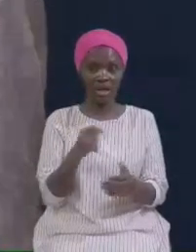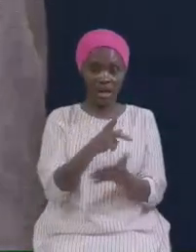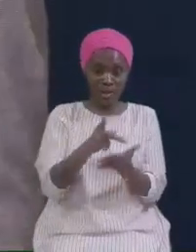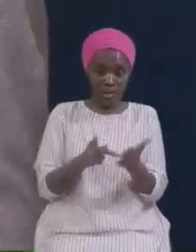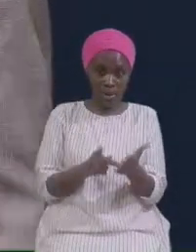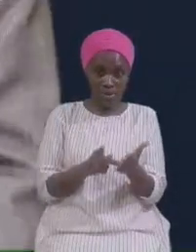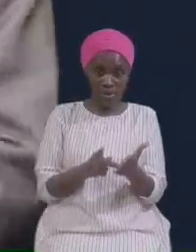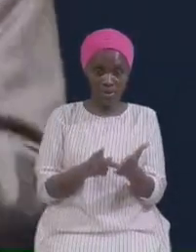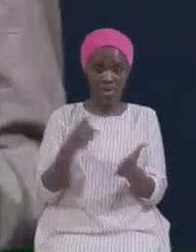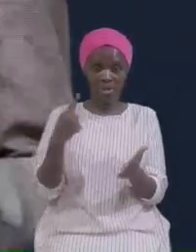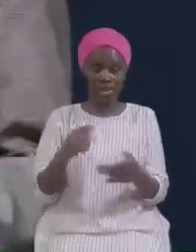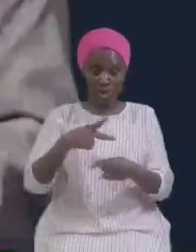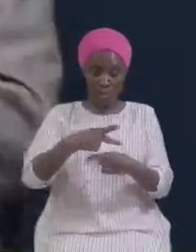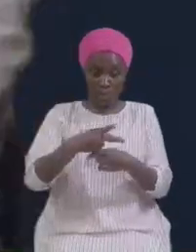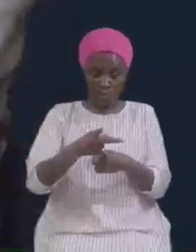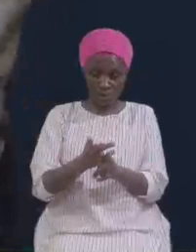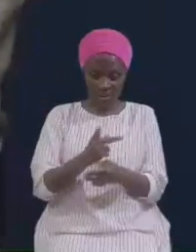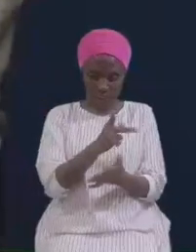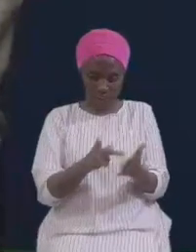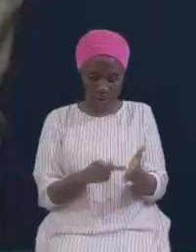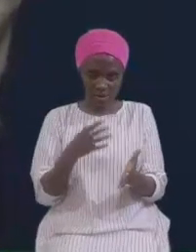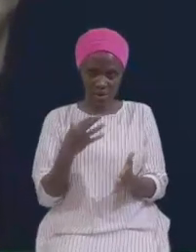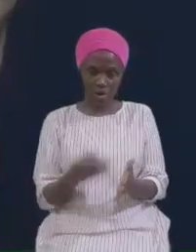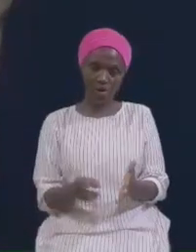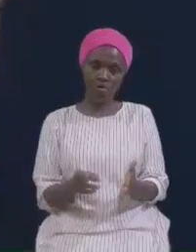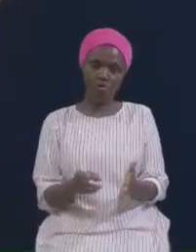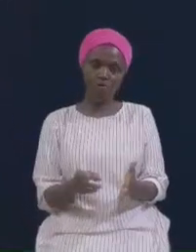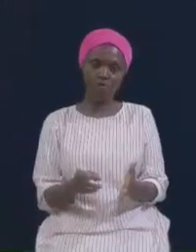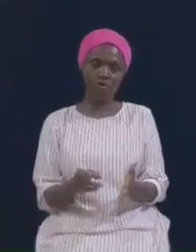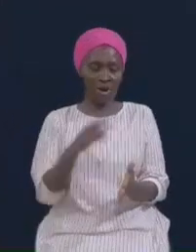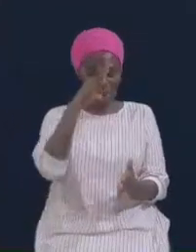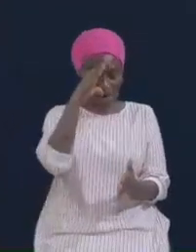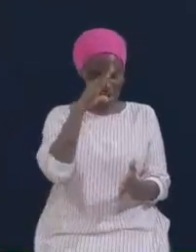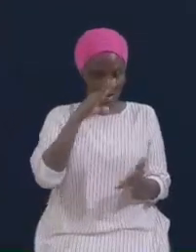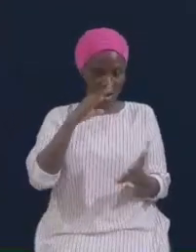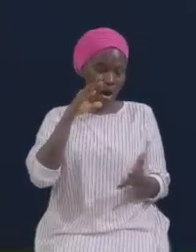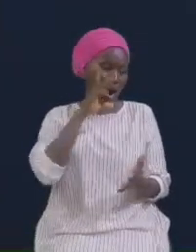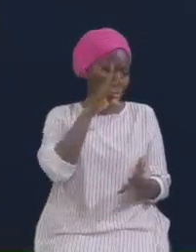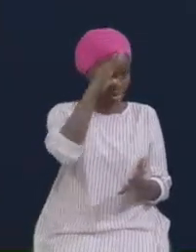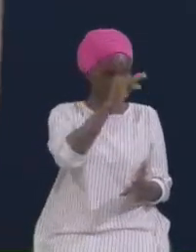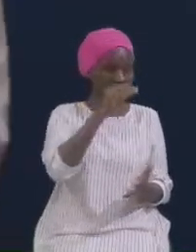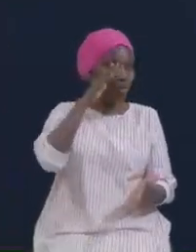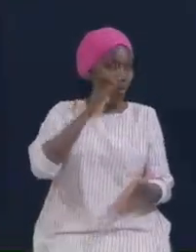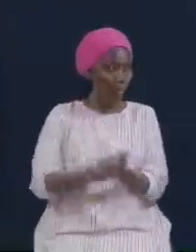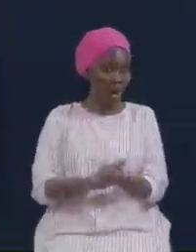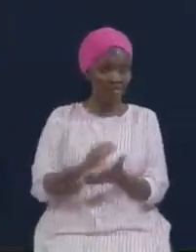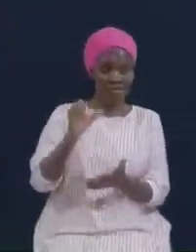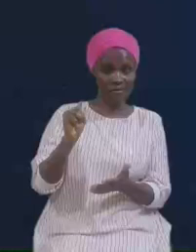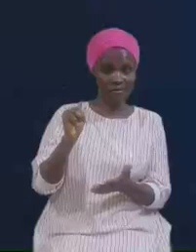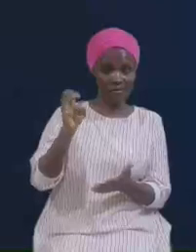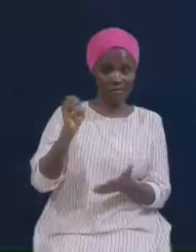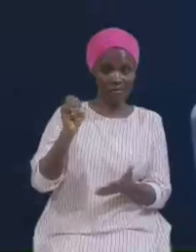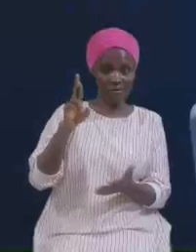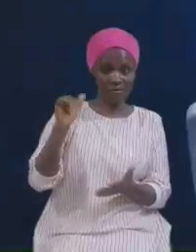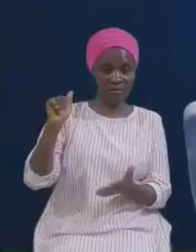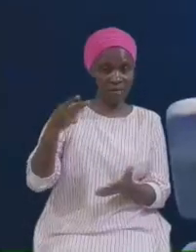la partie reproductrice de Sarah était morte. Elle n'était pas morte, mais cette partie de son corps ne fonctionnait